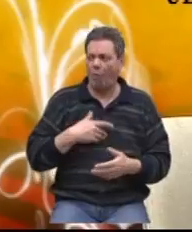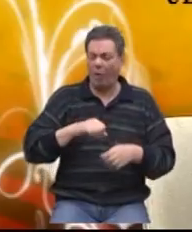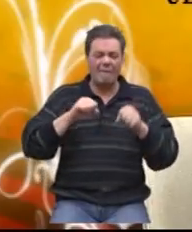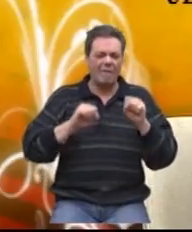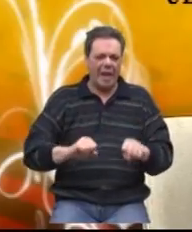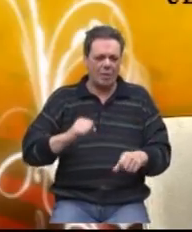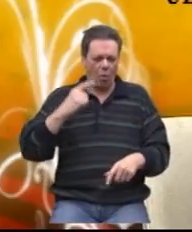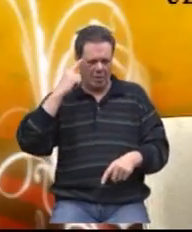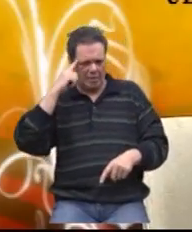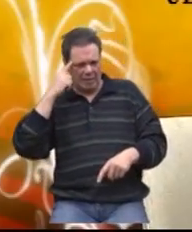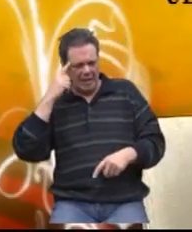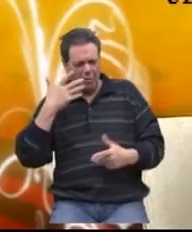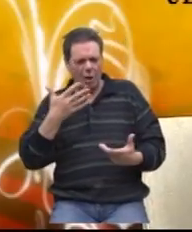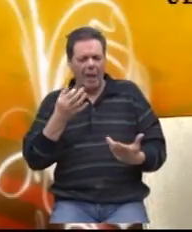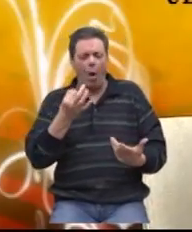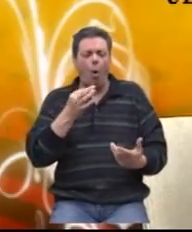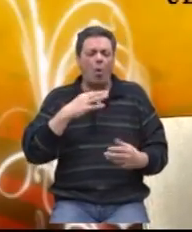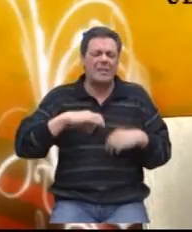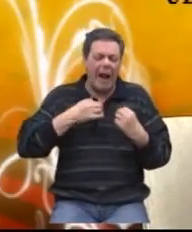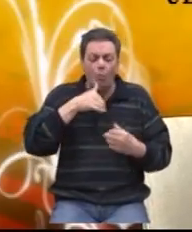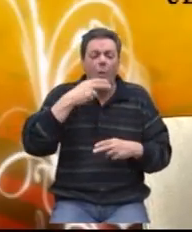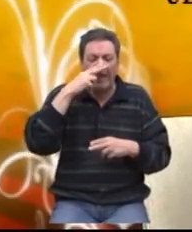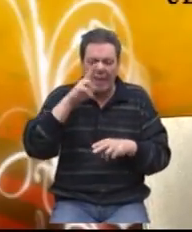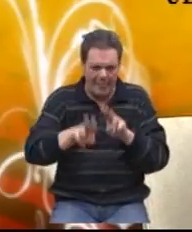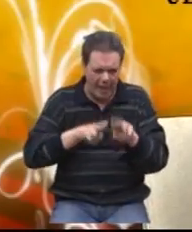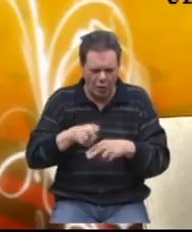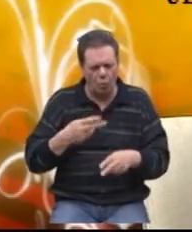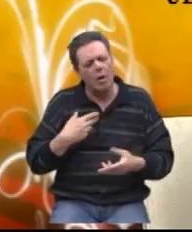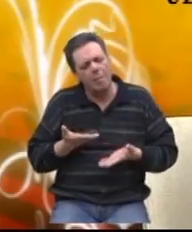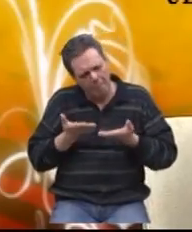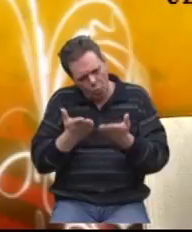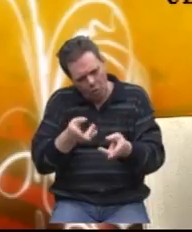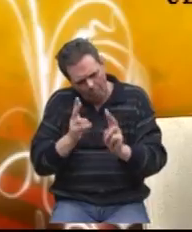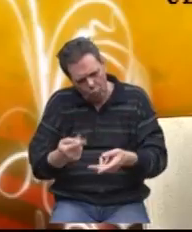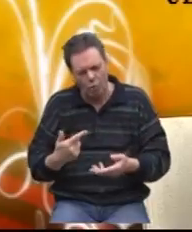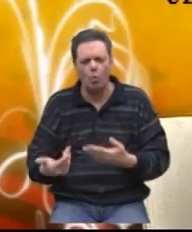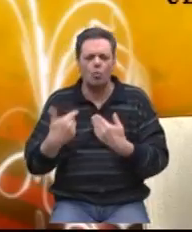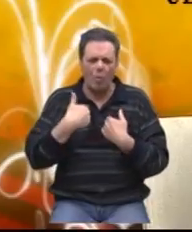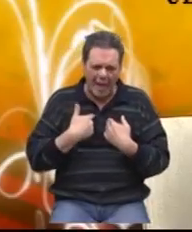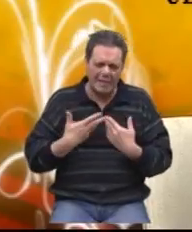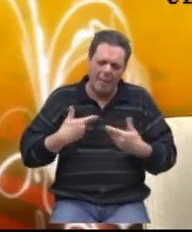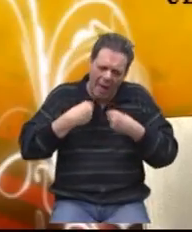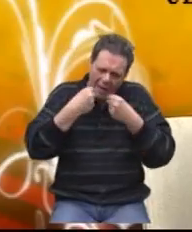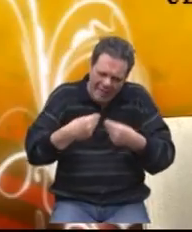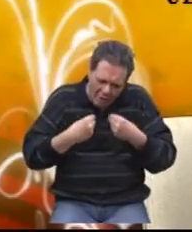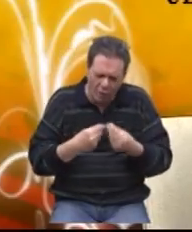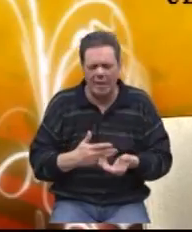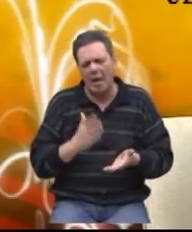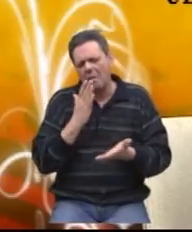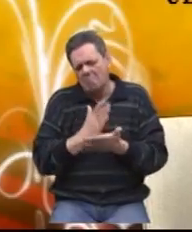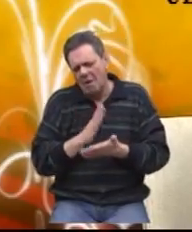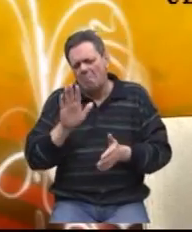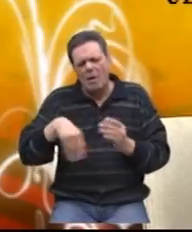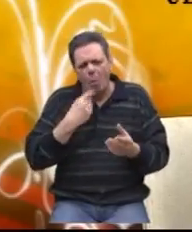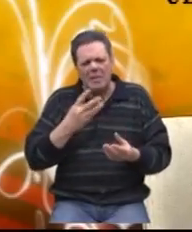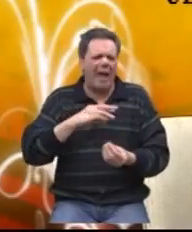što je zdravlje, što je liječenje. Iz toga smo mi odlučili pružiti pacijentima mogućnost da se dođu kod nas savjetovati, bilo da je to sam pacijent, da je to